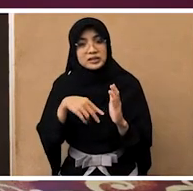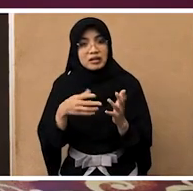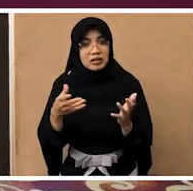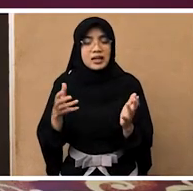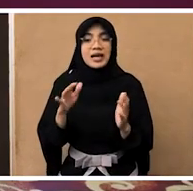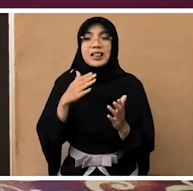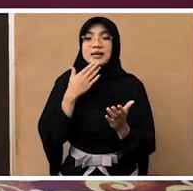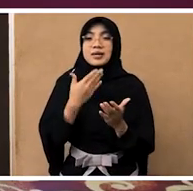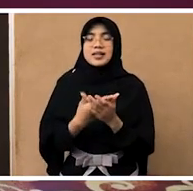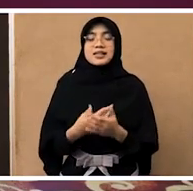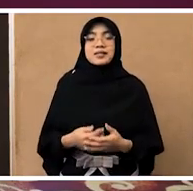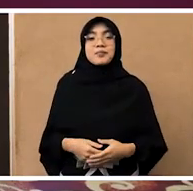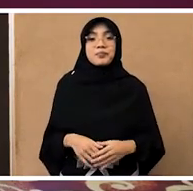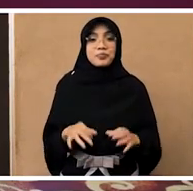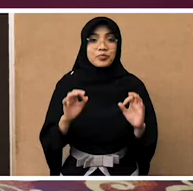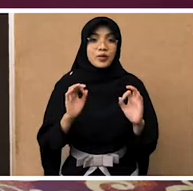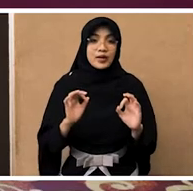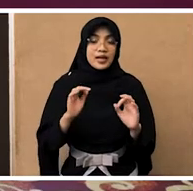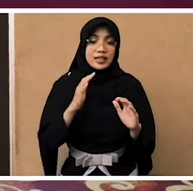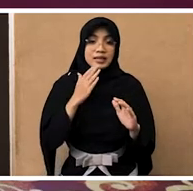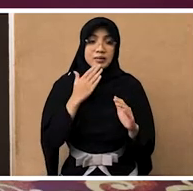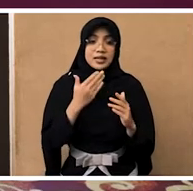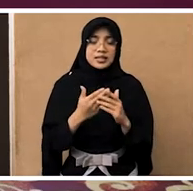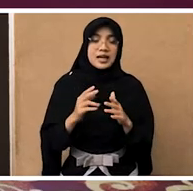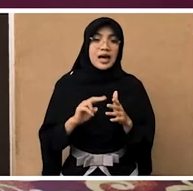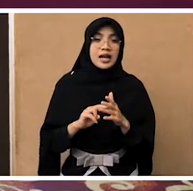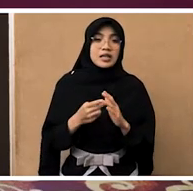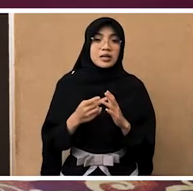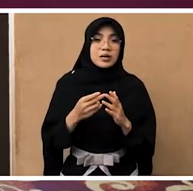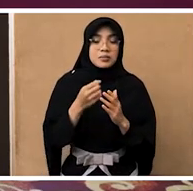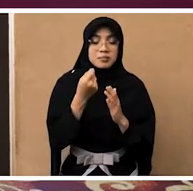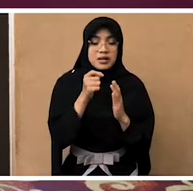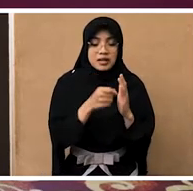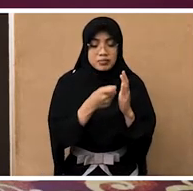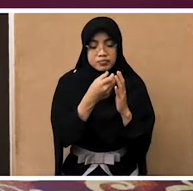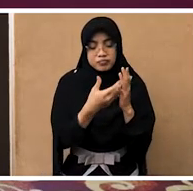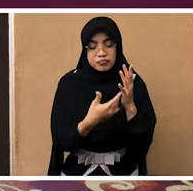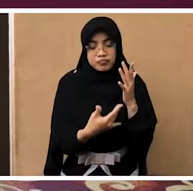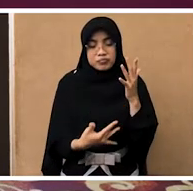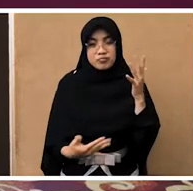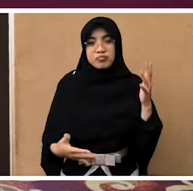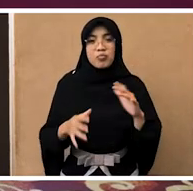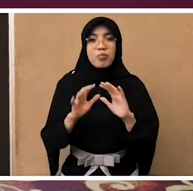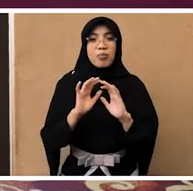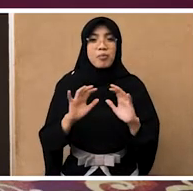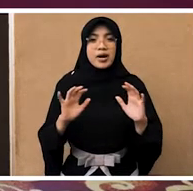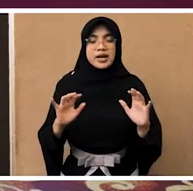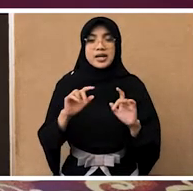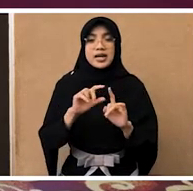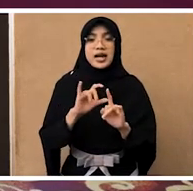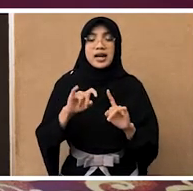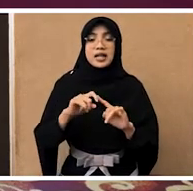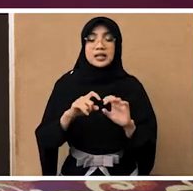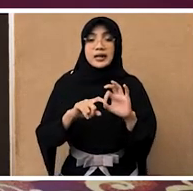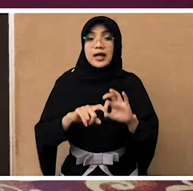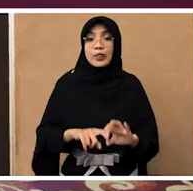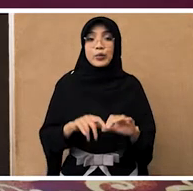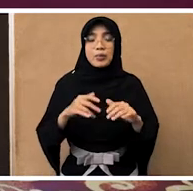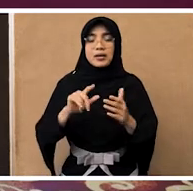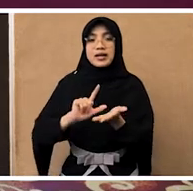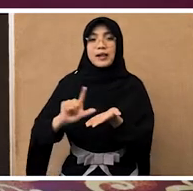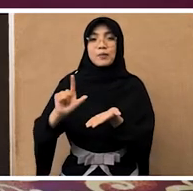terima kasih Oke makasih artinya akan banyak pasal ya akan banyak delik yang itu sangat bergantung pada